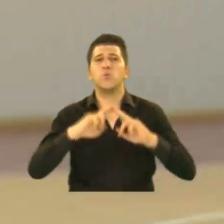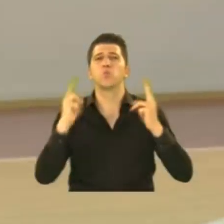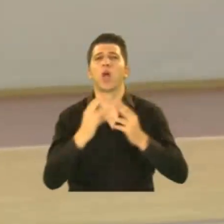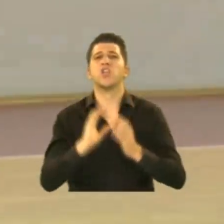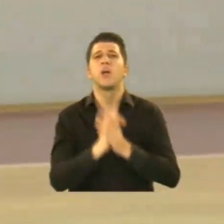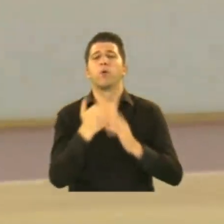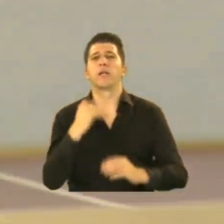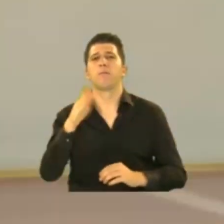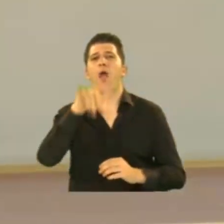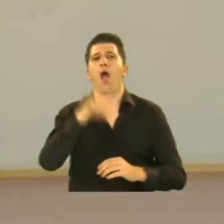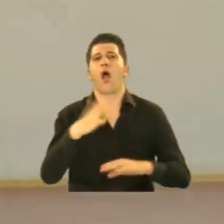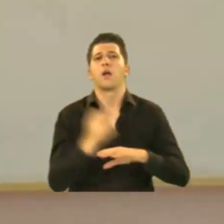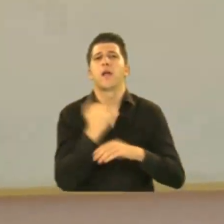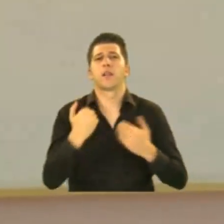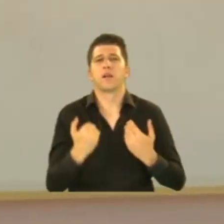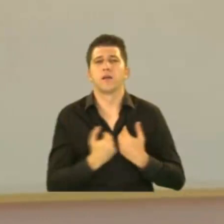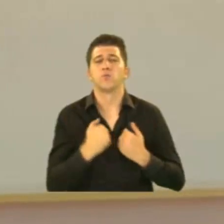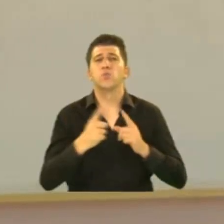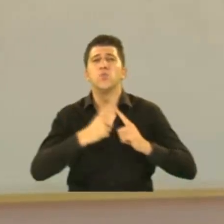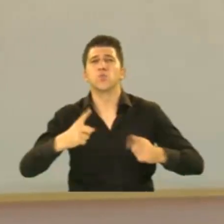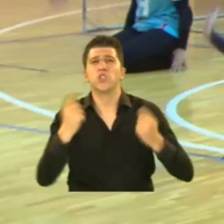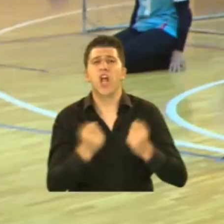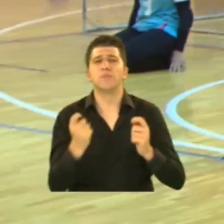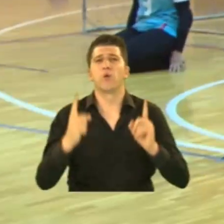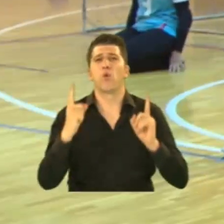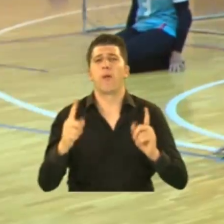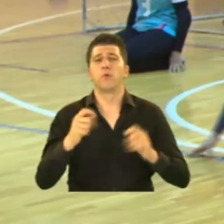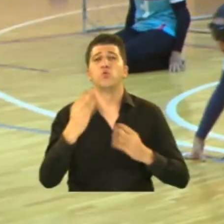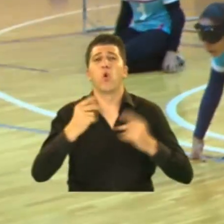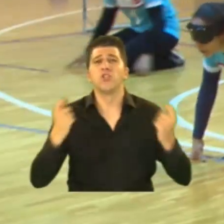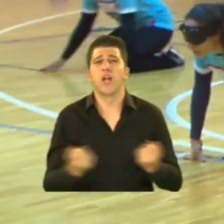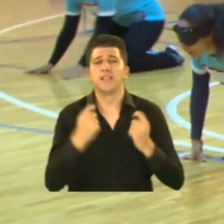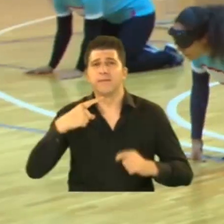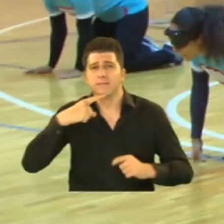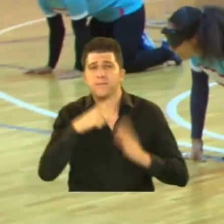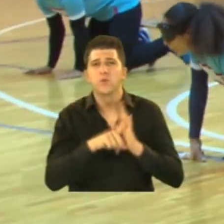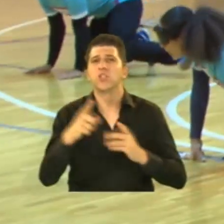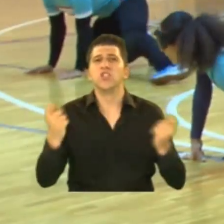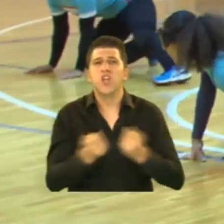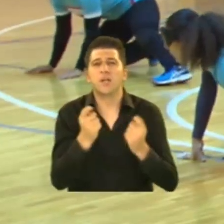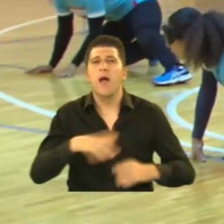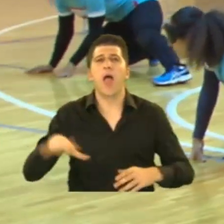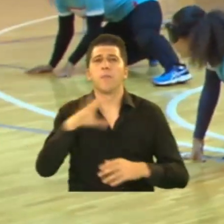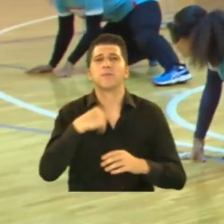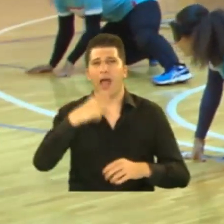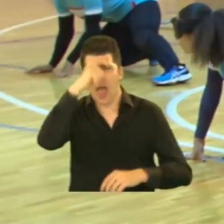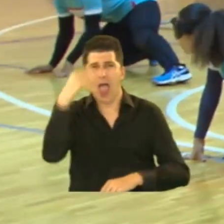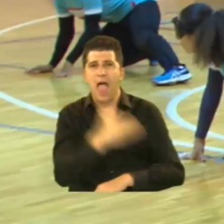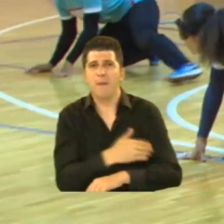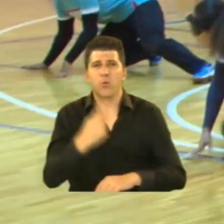defa Dünya Şampiyonası'na gitmeye hak kazandık. Çok uzun bir çalışma dönemi geçirdik. Çok çalıştık. Bu